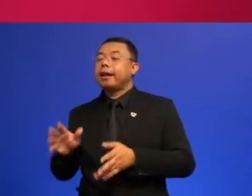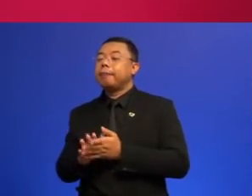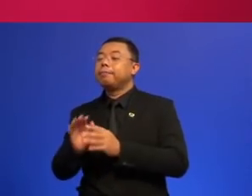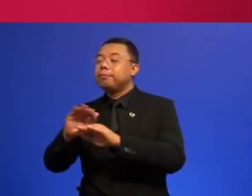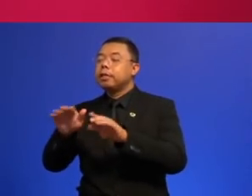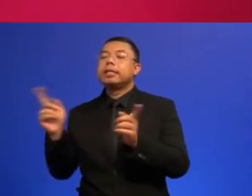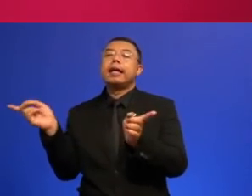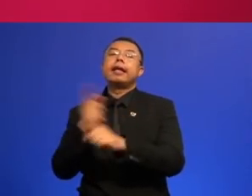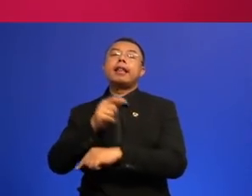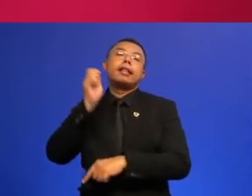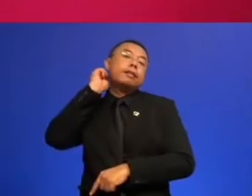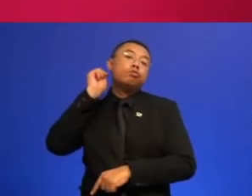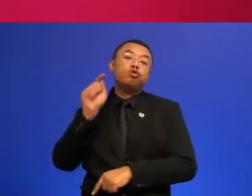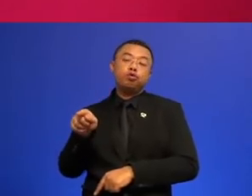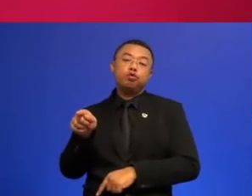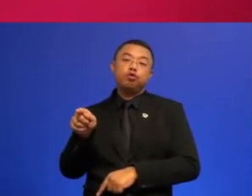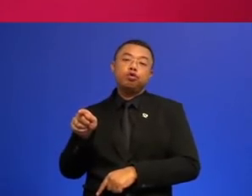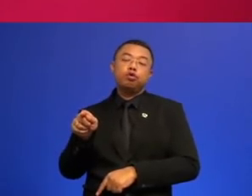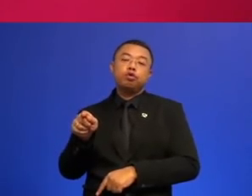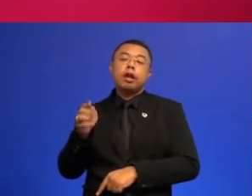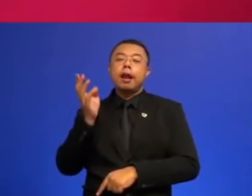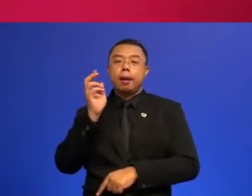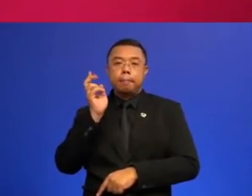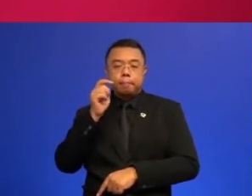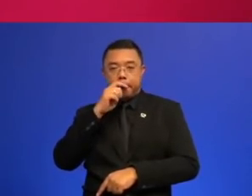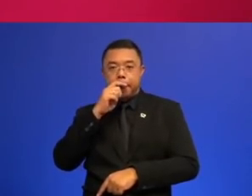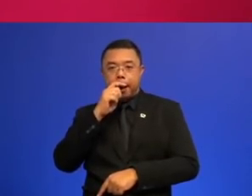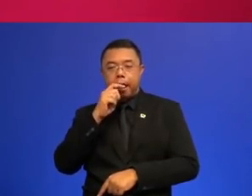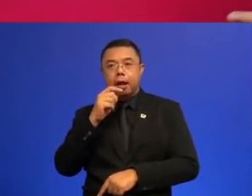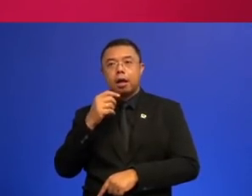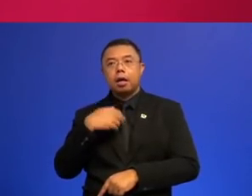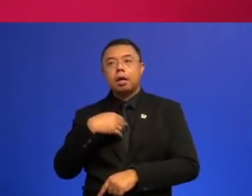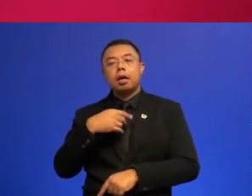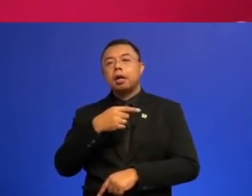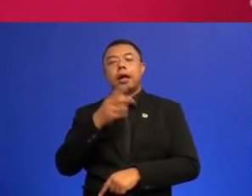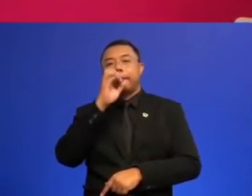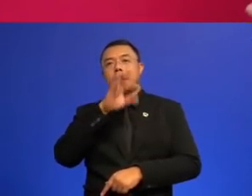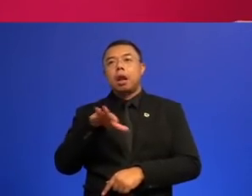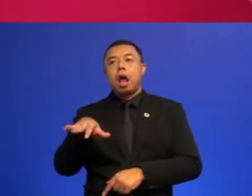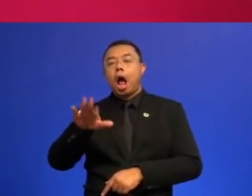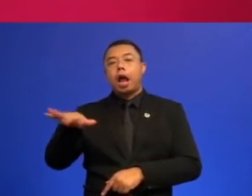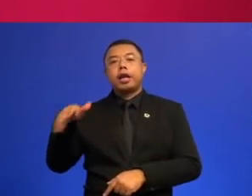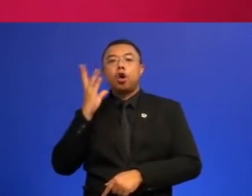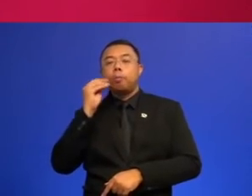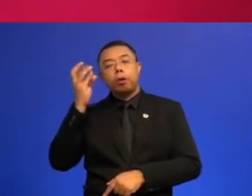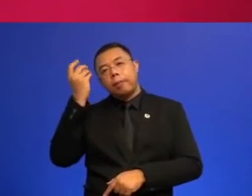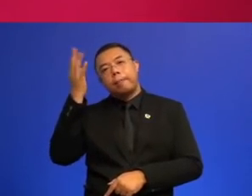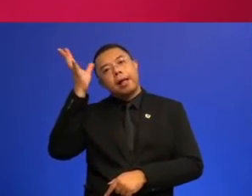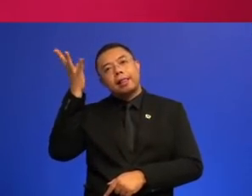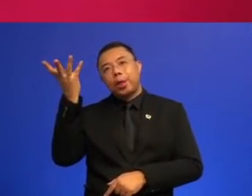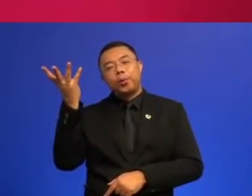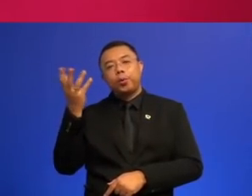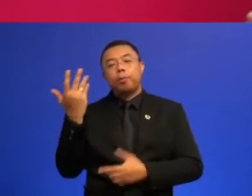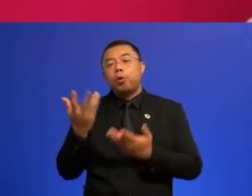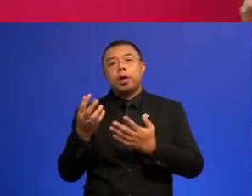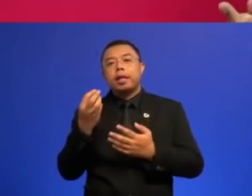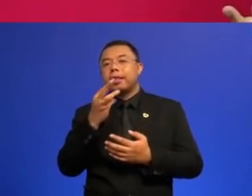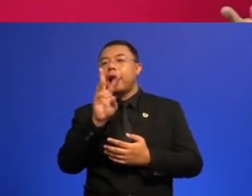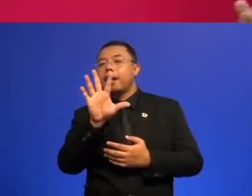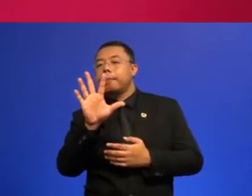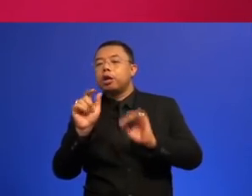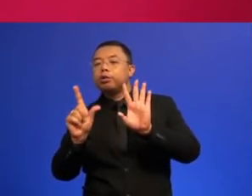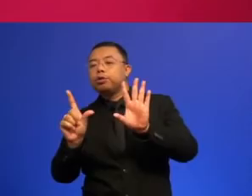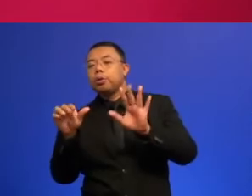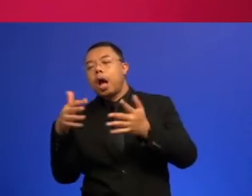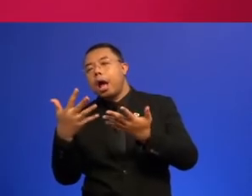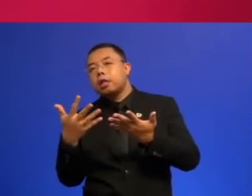jadi pengganti ibu dan papa. Saya tidak nggak kasih tahu anak adik-adiknya umur berapa. Misalnya 3, 5,